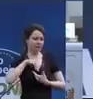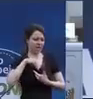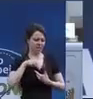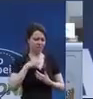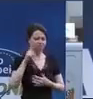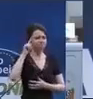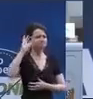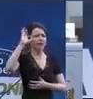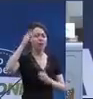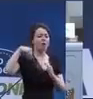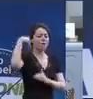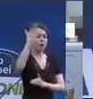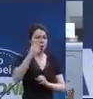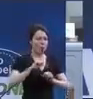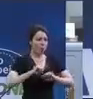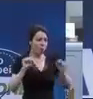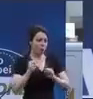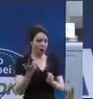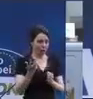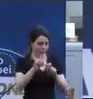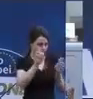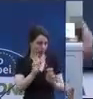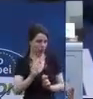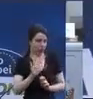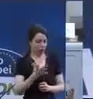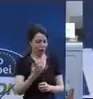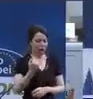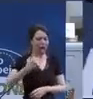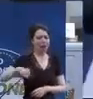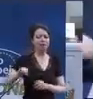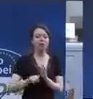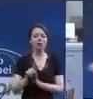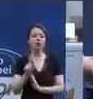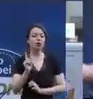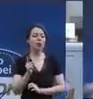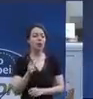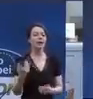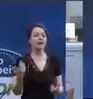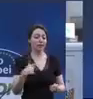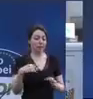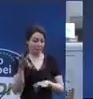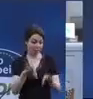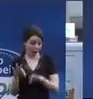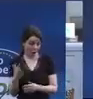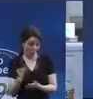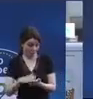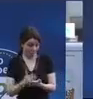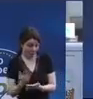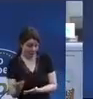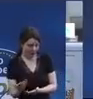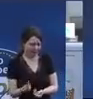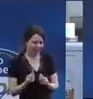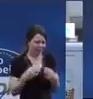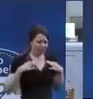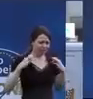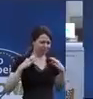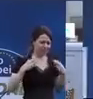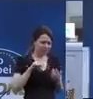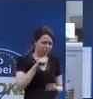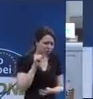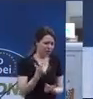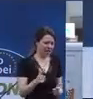della follia sul nucleare se poi alla fine tutto quello che conta è Se uno fa lo spettacolo ma che ci